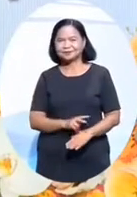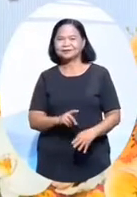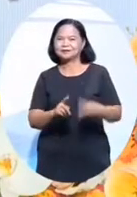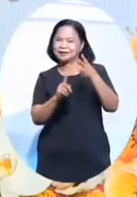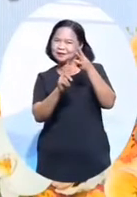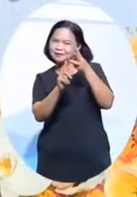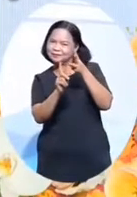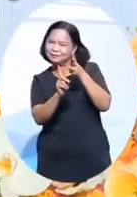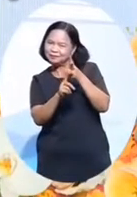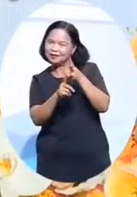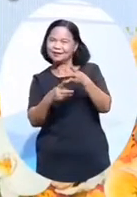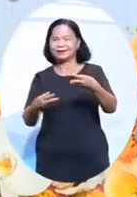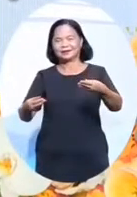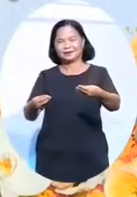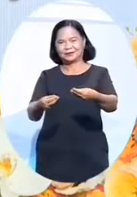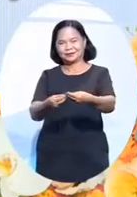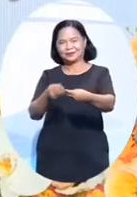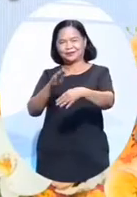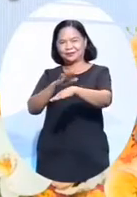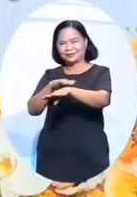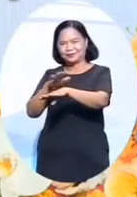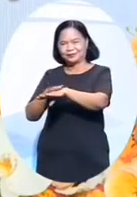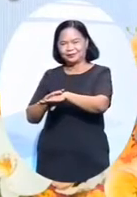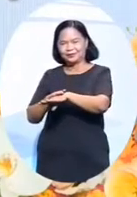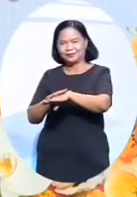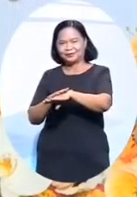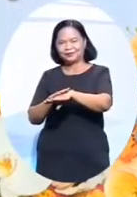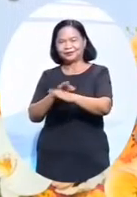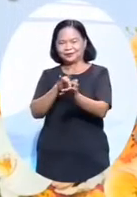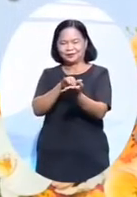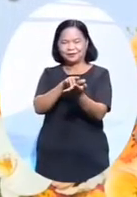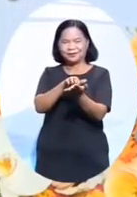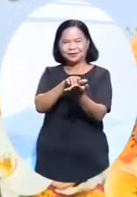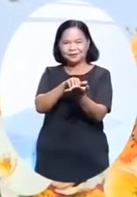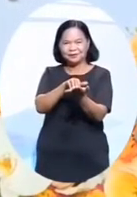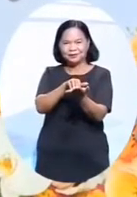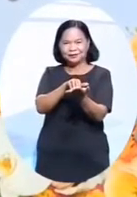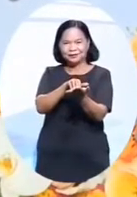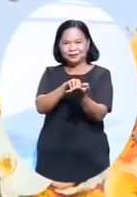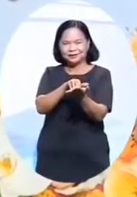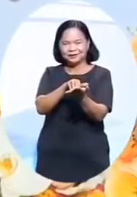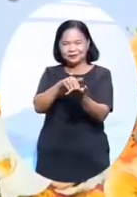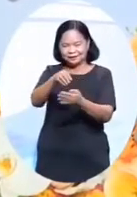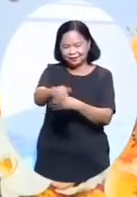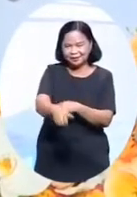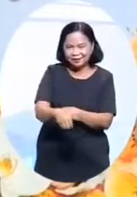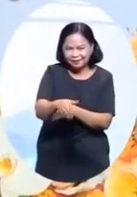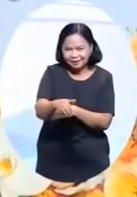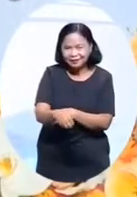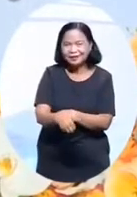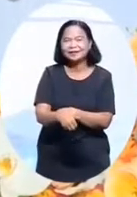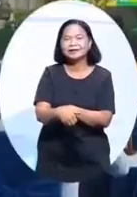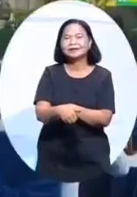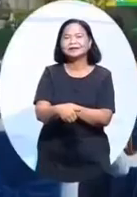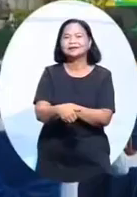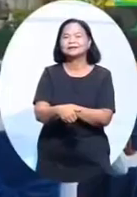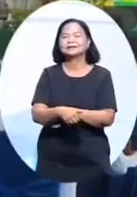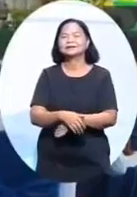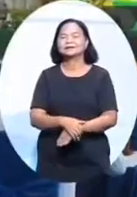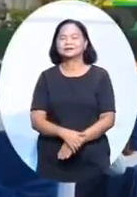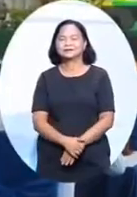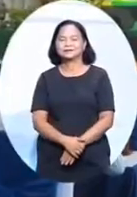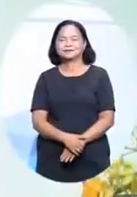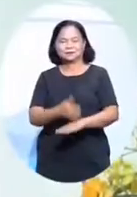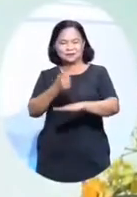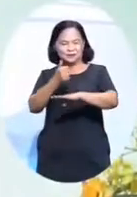thứ ba là góp phần vào huy động cái công nghệ cao để khai thác hiệu quả, tăng năng suất lao động.